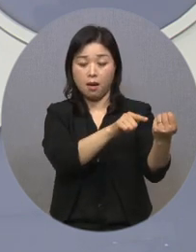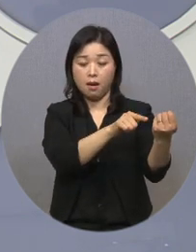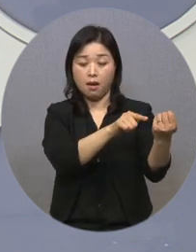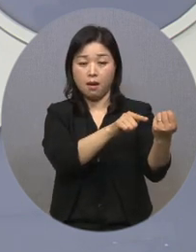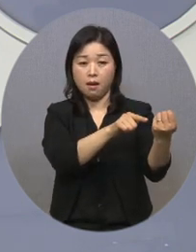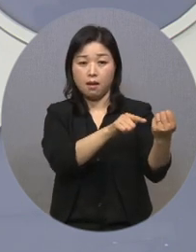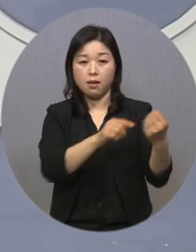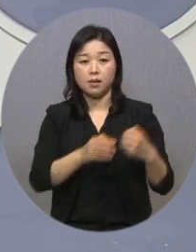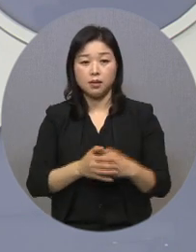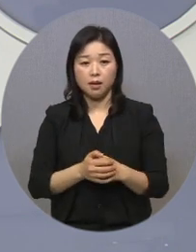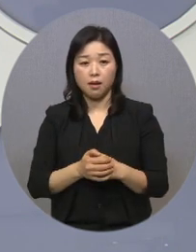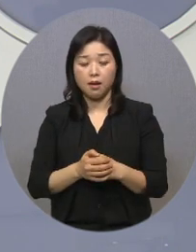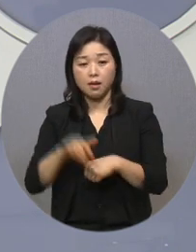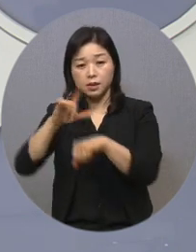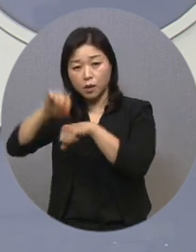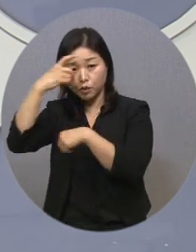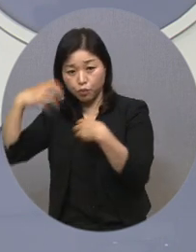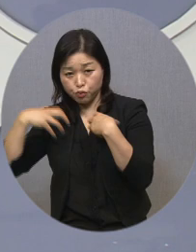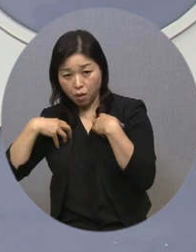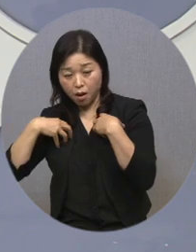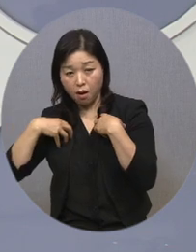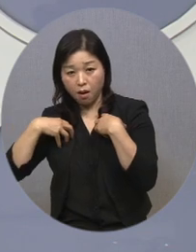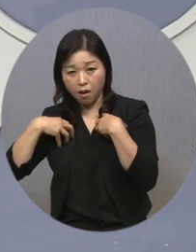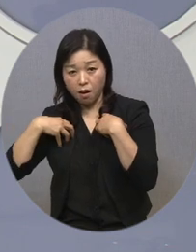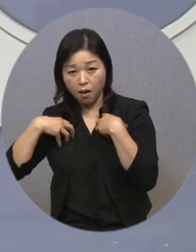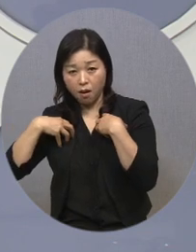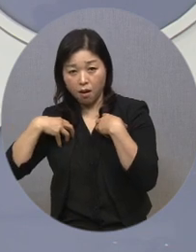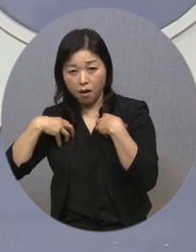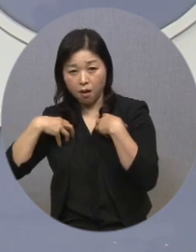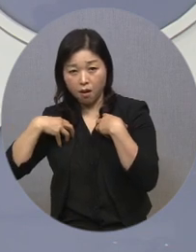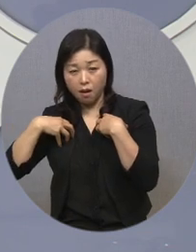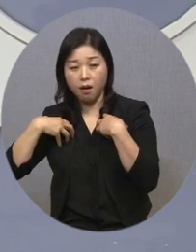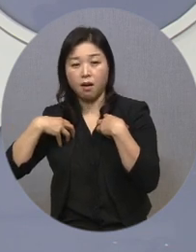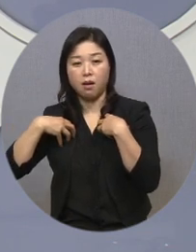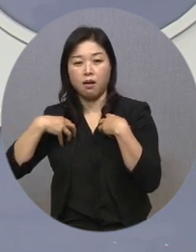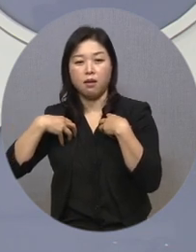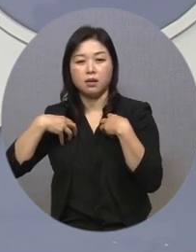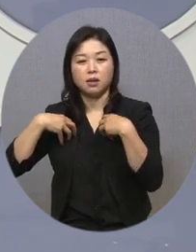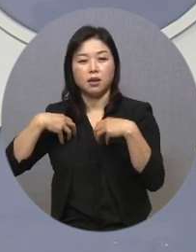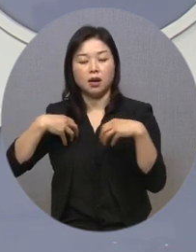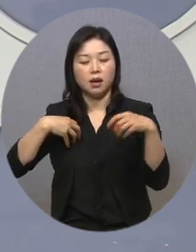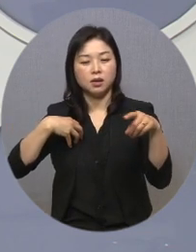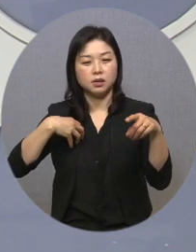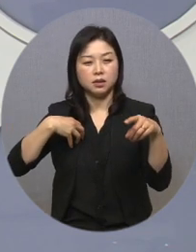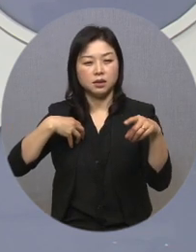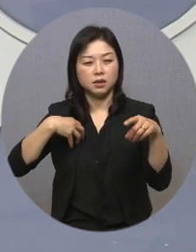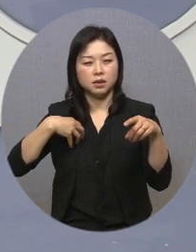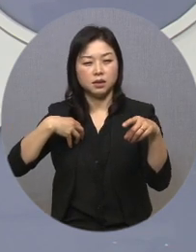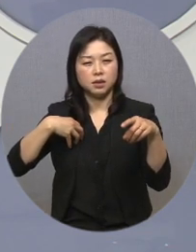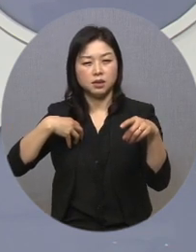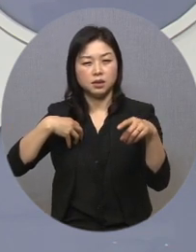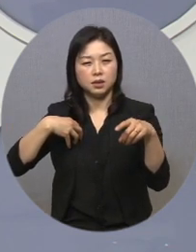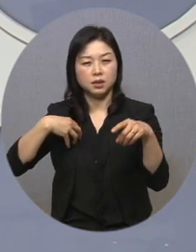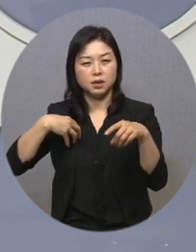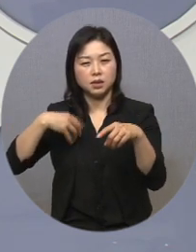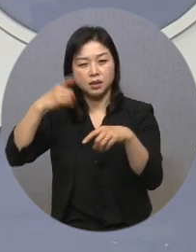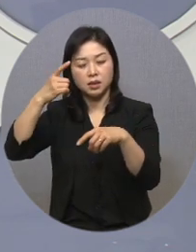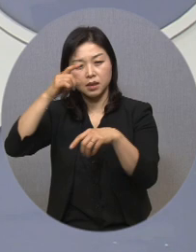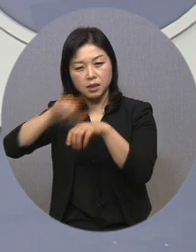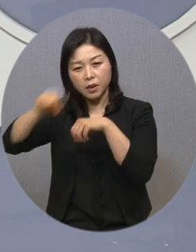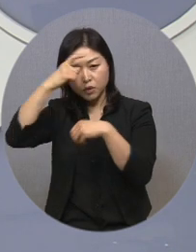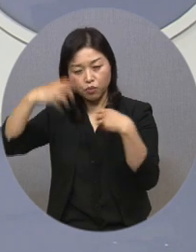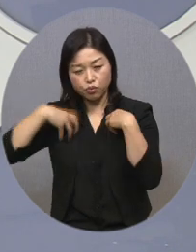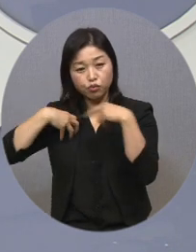이렇게 기초가 광역보다 인구가 더 많은 역전현상이 발생을 하는데 이 역전현상에서 멈추는 것이